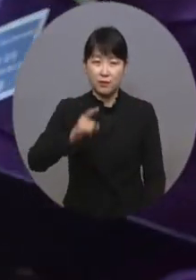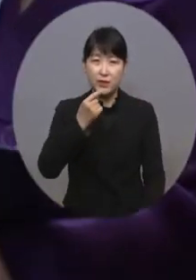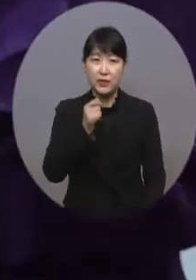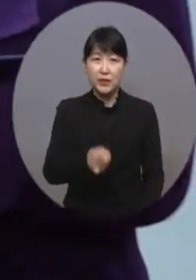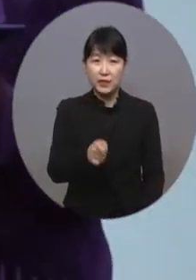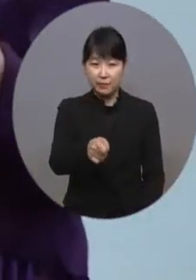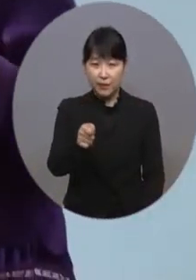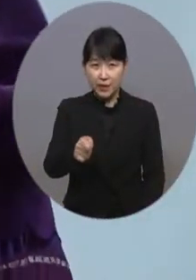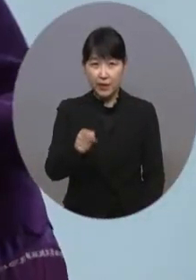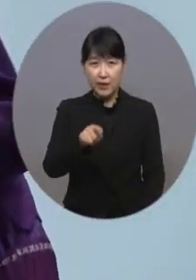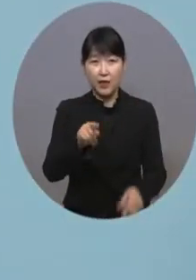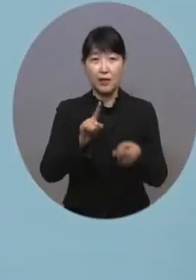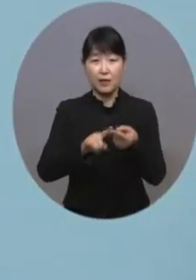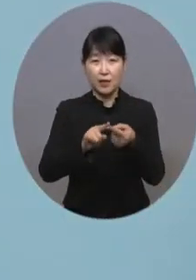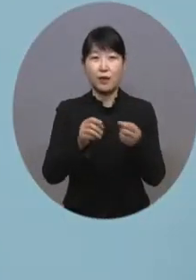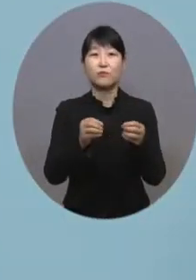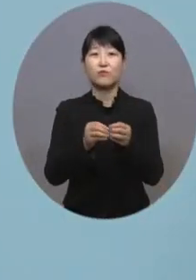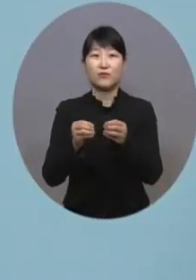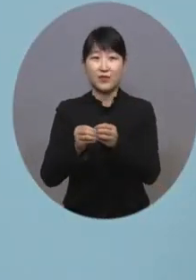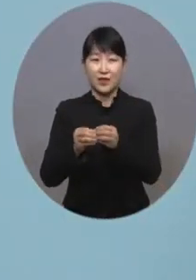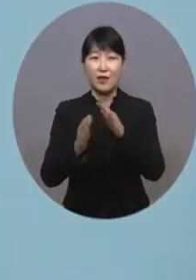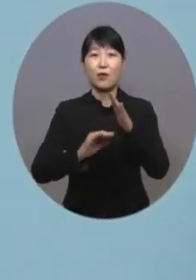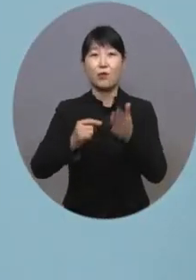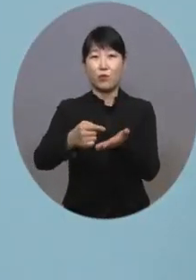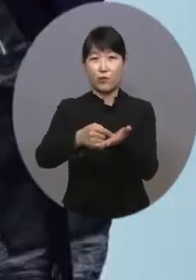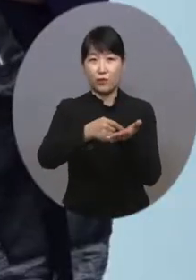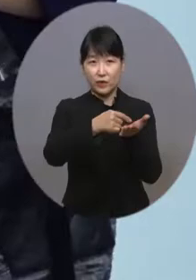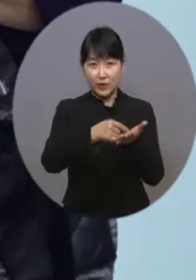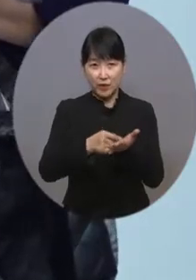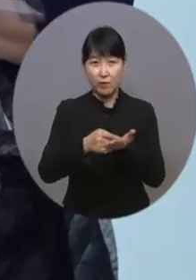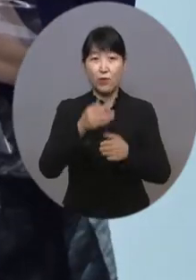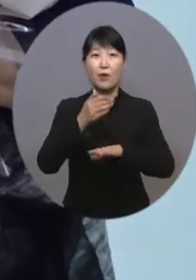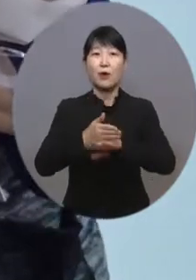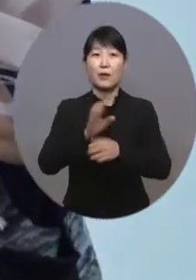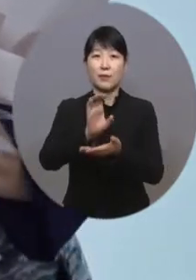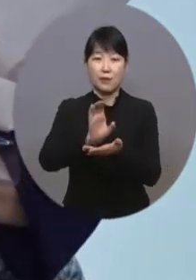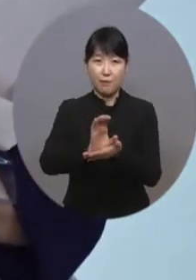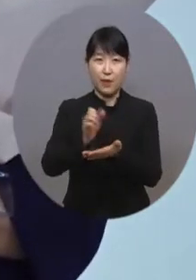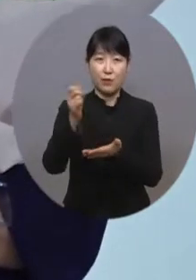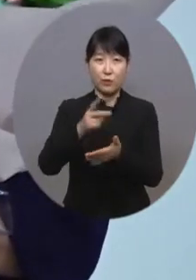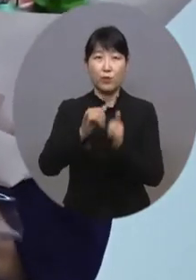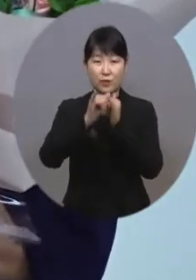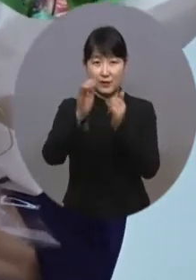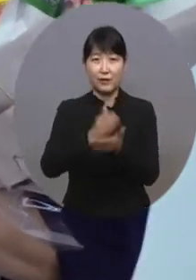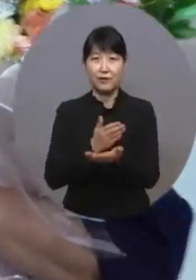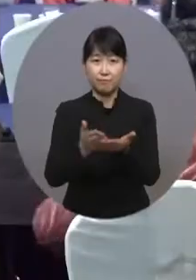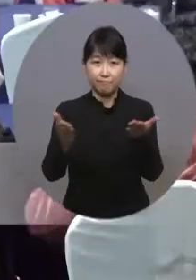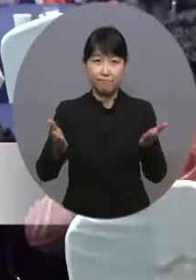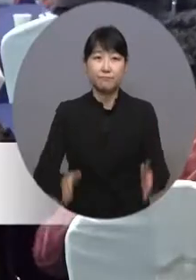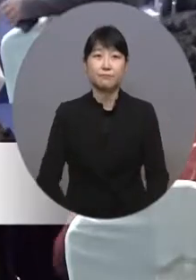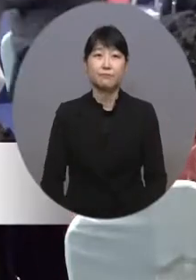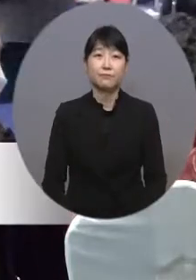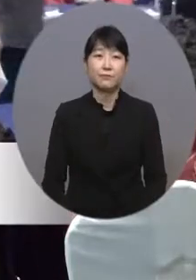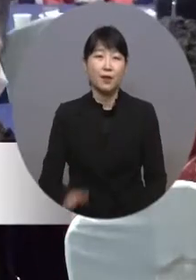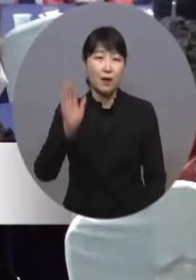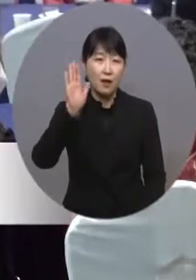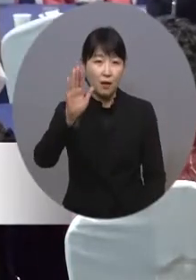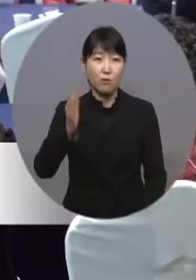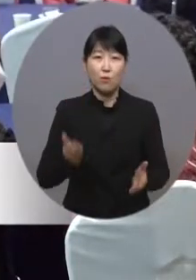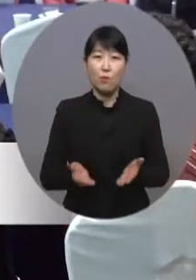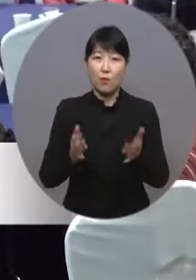공모 프로그램을 진행하였으며 행사 당일 감사패 수여식과 표창 수여식도 진행했습니다. 앞으로도